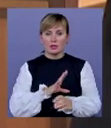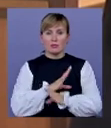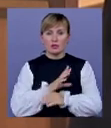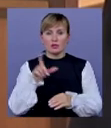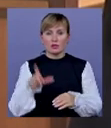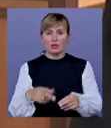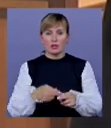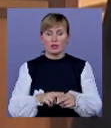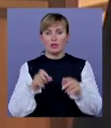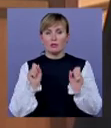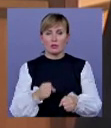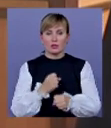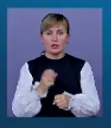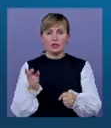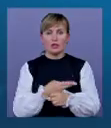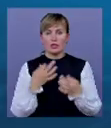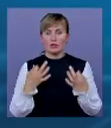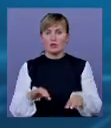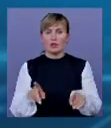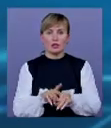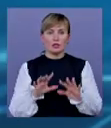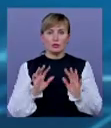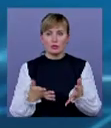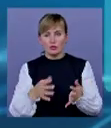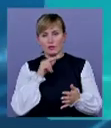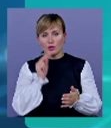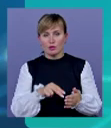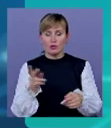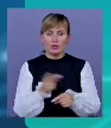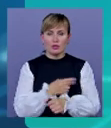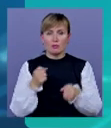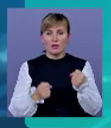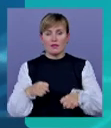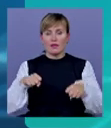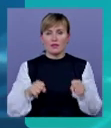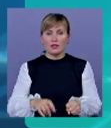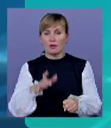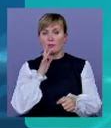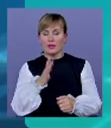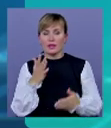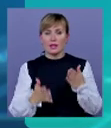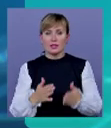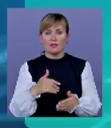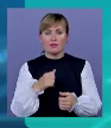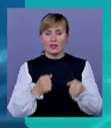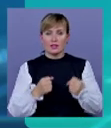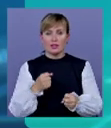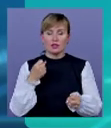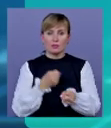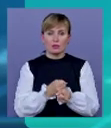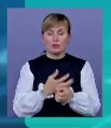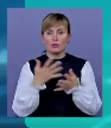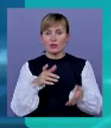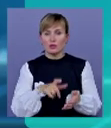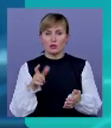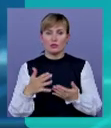человека, это может привести к лишению свободы. В таких случаях виновного лишают прав на вождение сроком на 5 лет. Если же водитель сбил от 2 и более